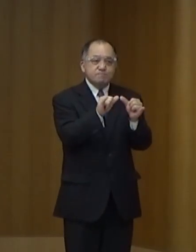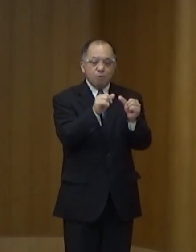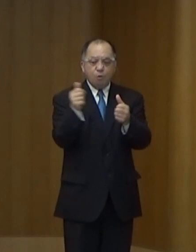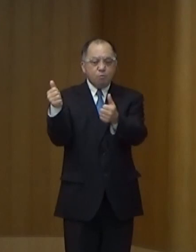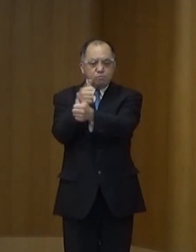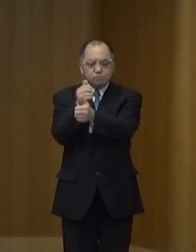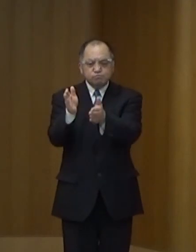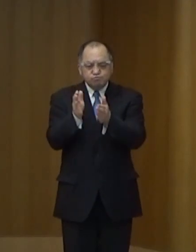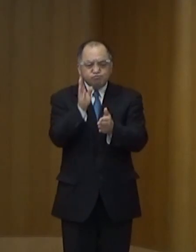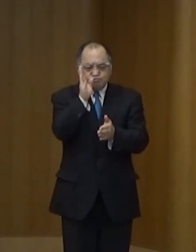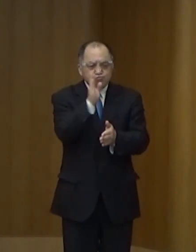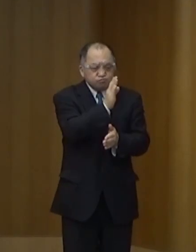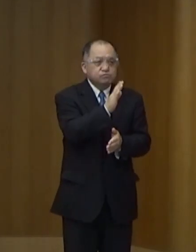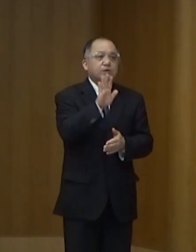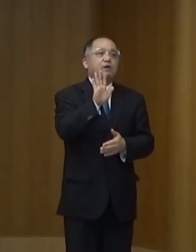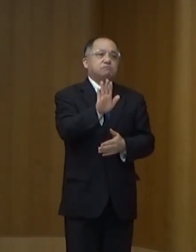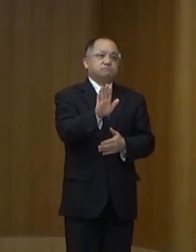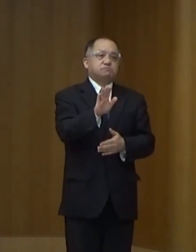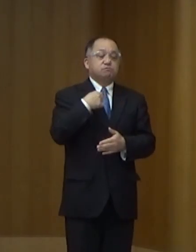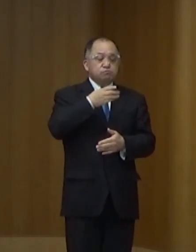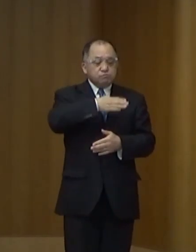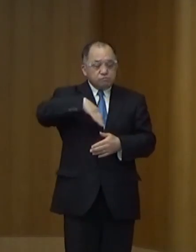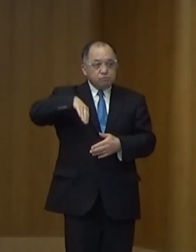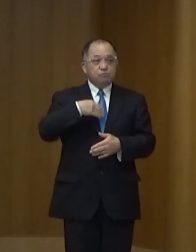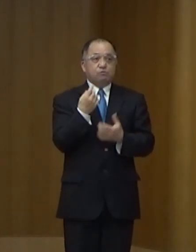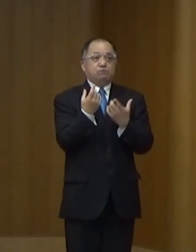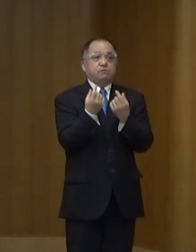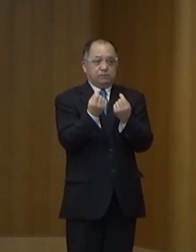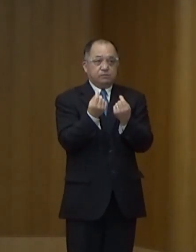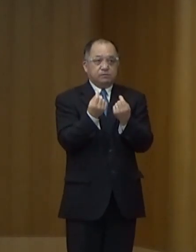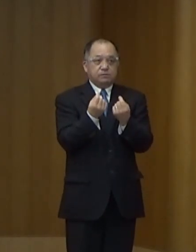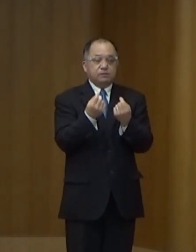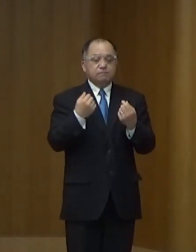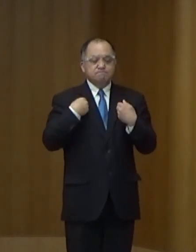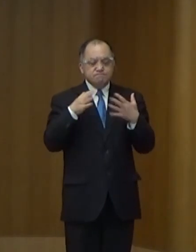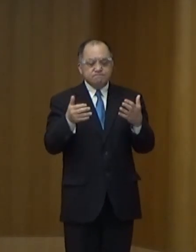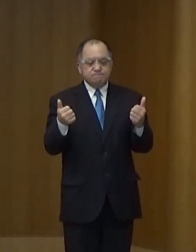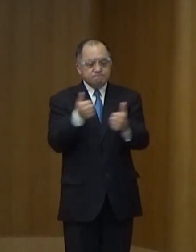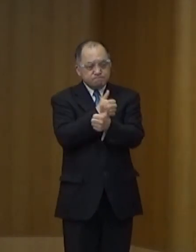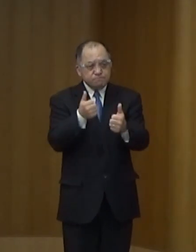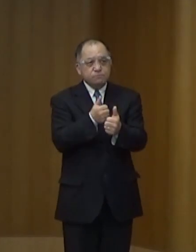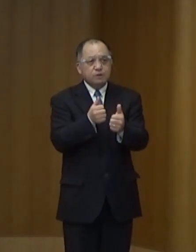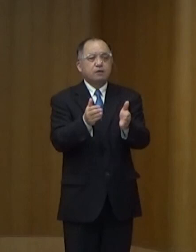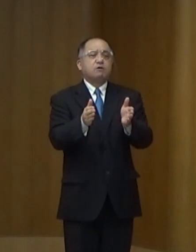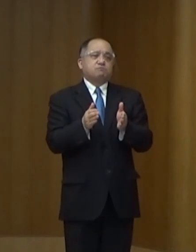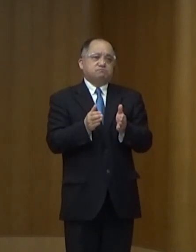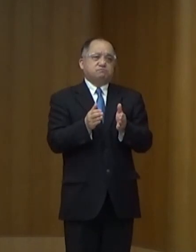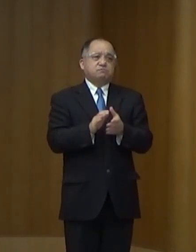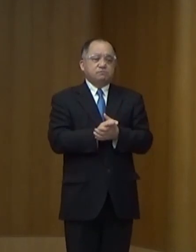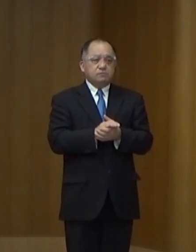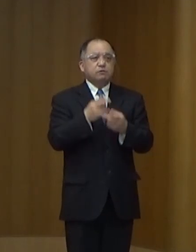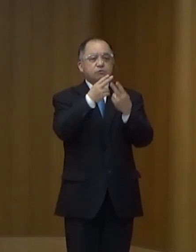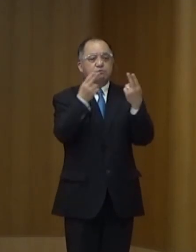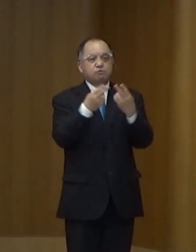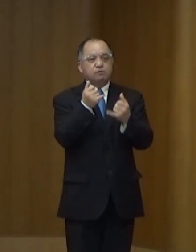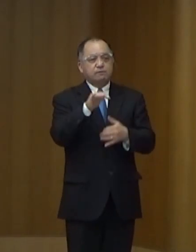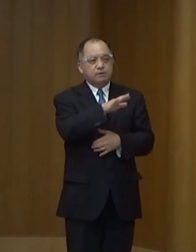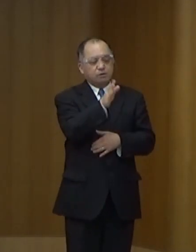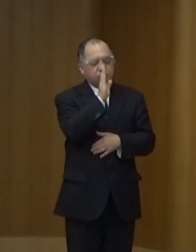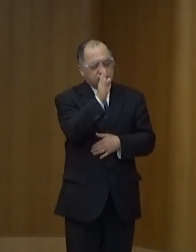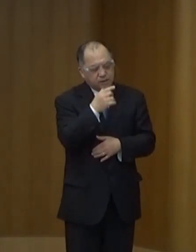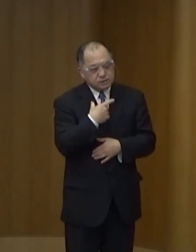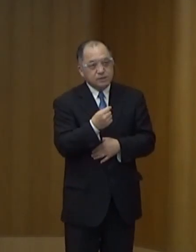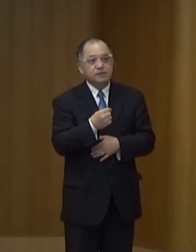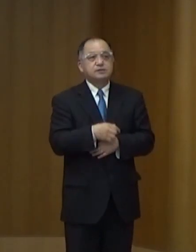られてますけれども、我々もそういった不要不急の往来を控えるということを道民の皆様にはお願いをしたいと思